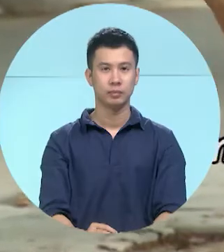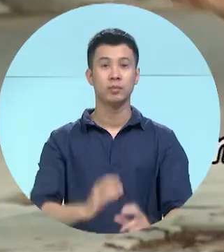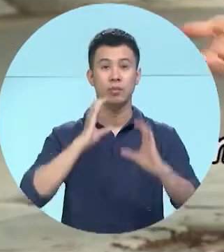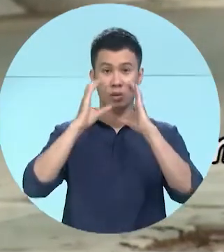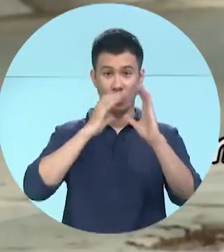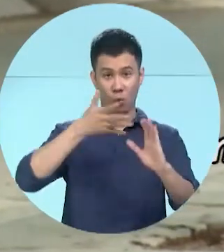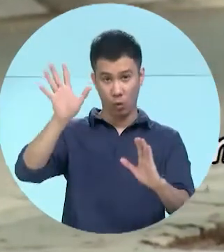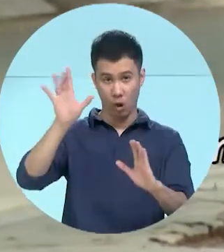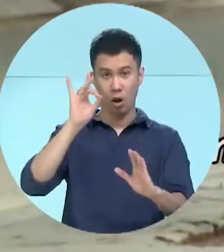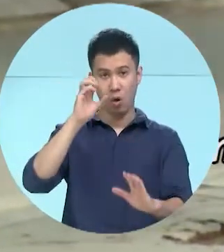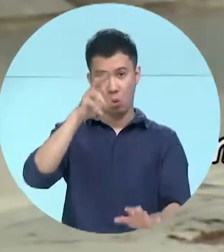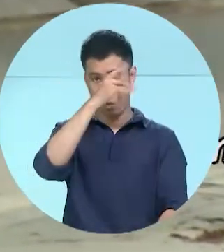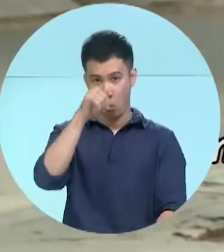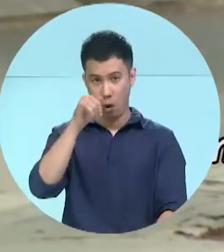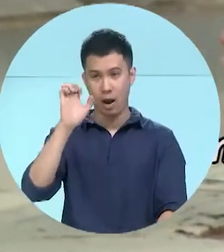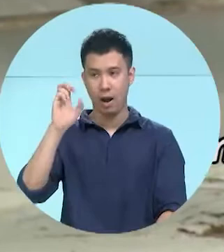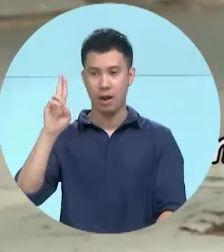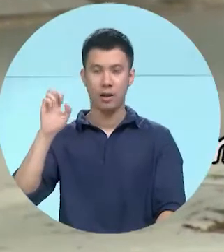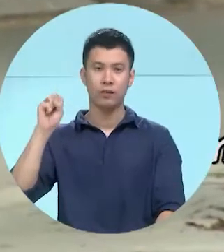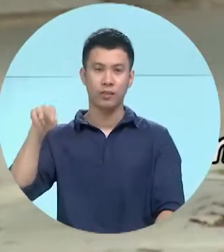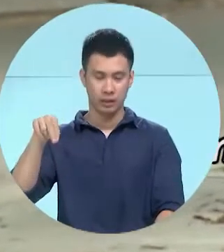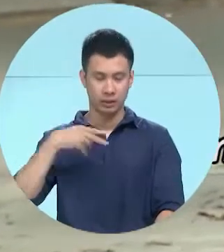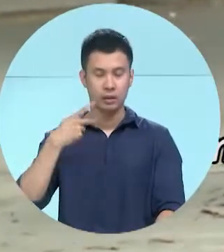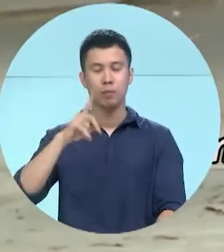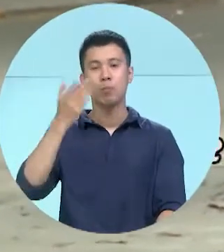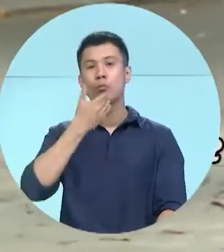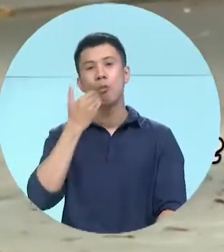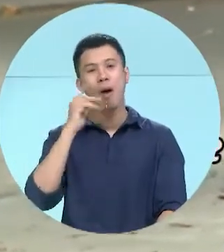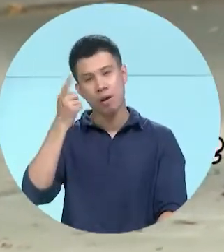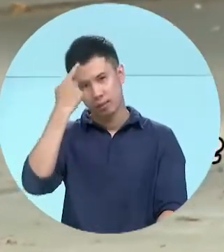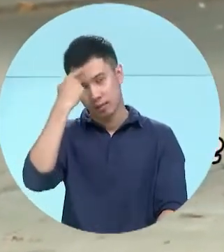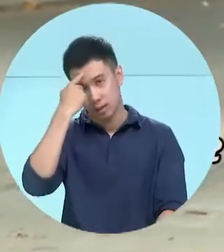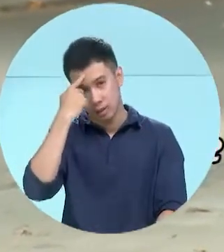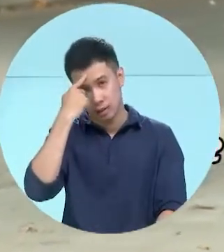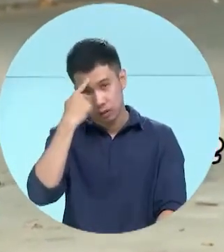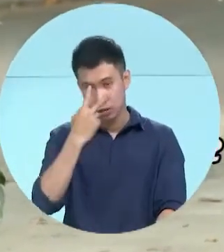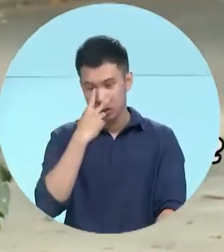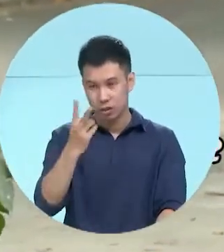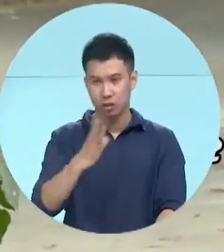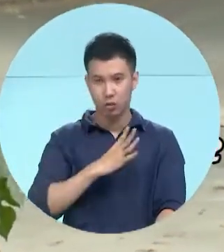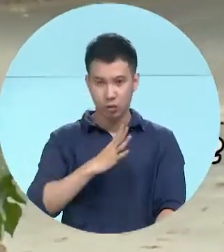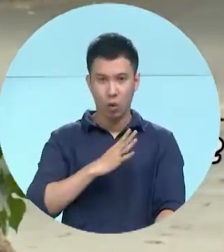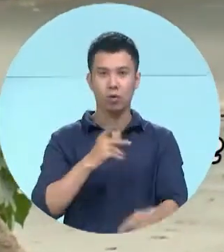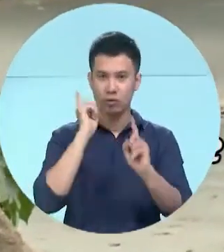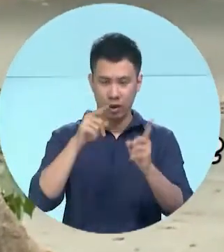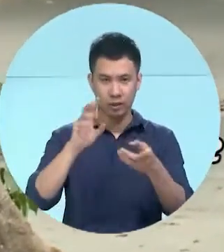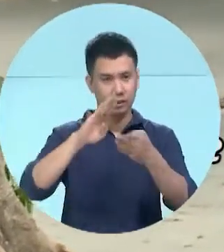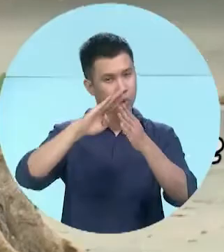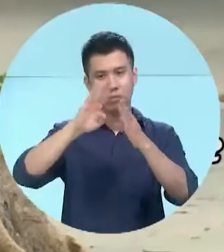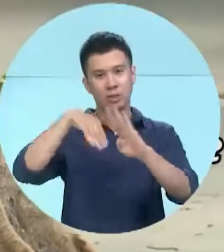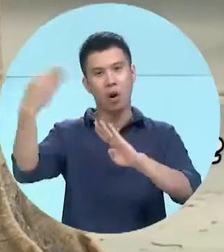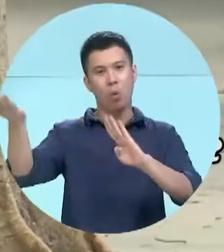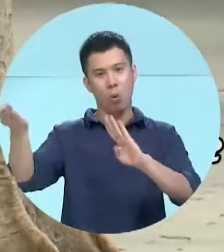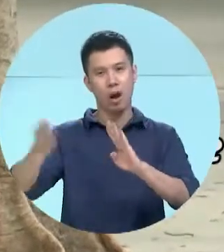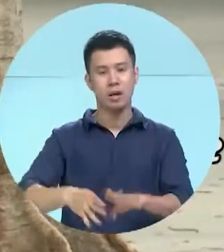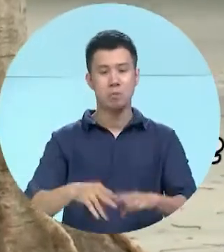Câu chuyện của Hoàng và Evan chắc chắn đã mang đến niềm tin cho các bậc phụ huynh trong việc sẵn sàng đưa con mình ra khỏi vùng an toàn mà chúng